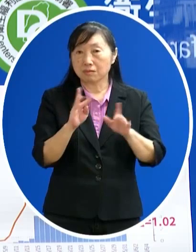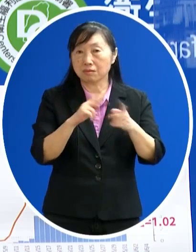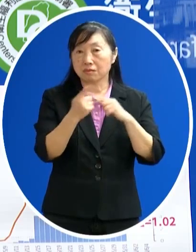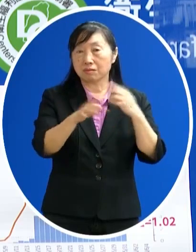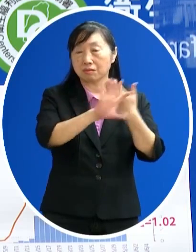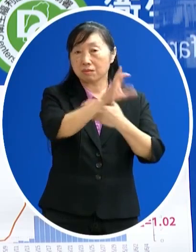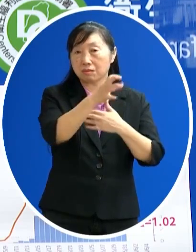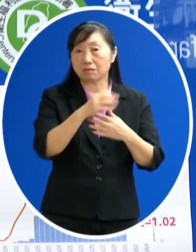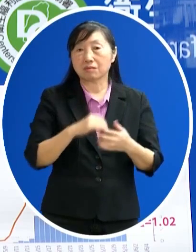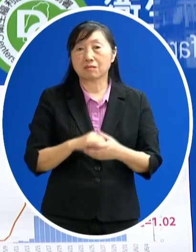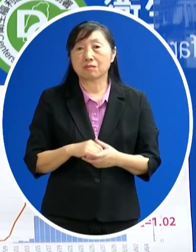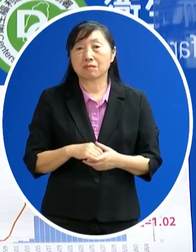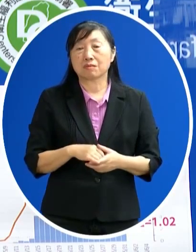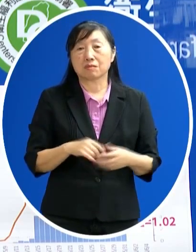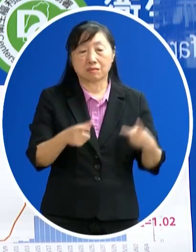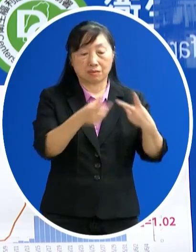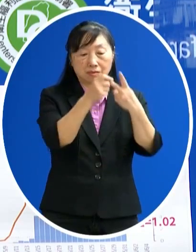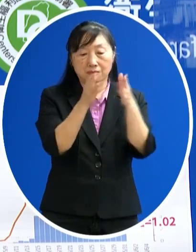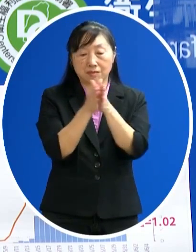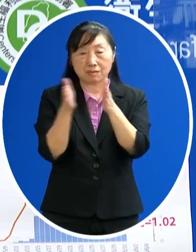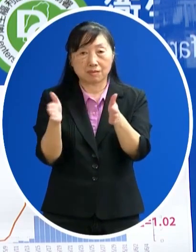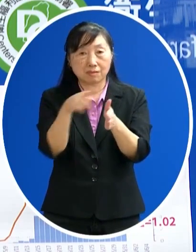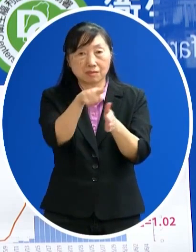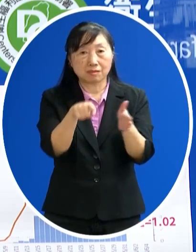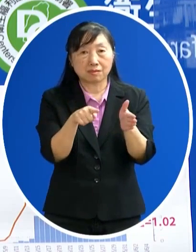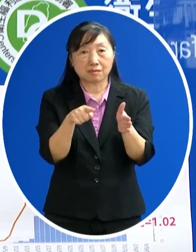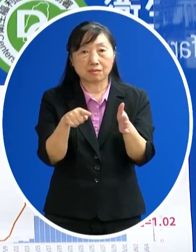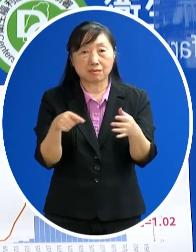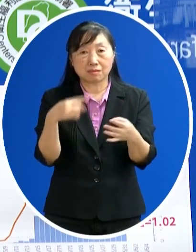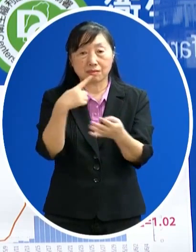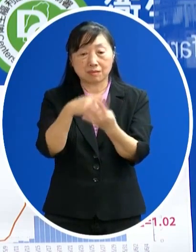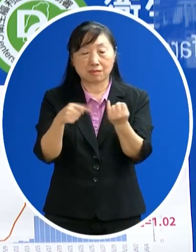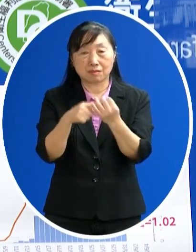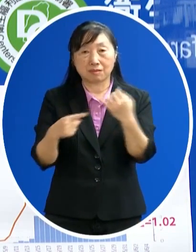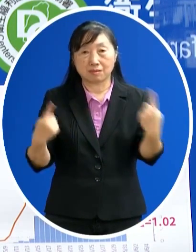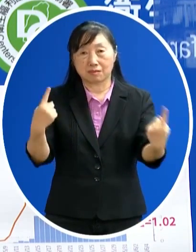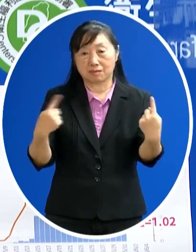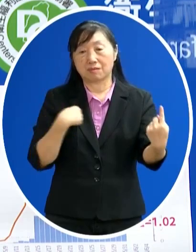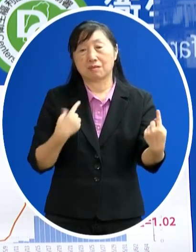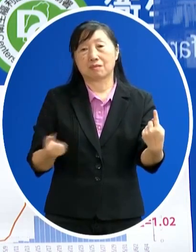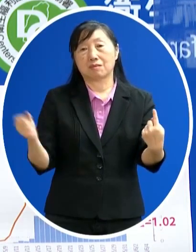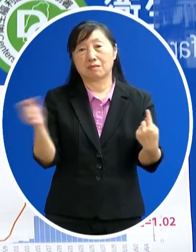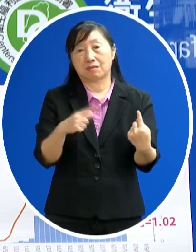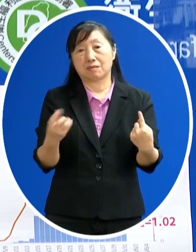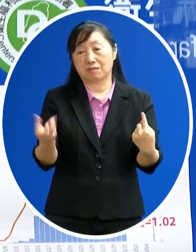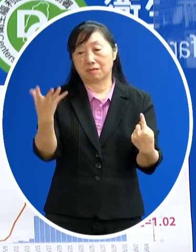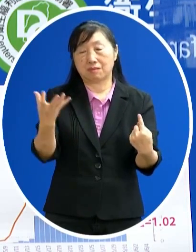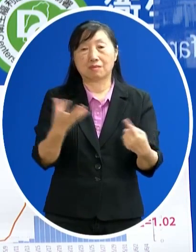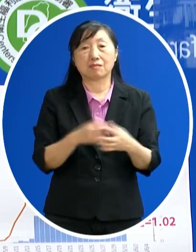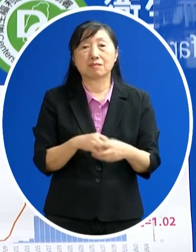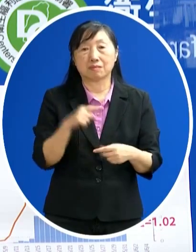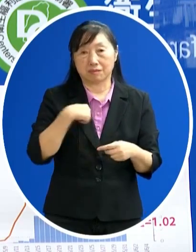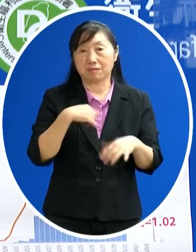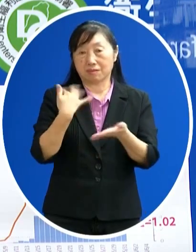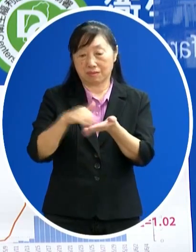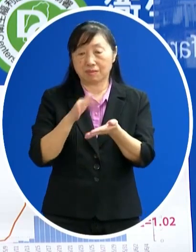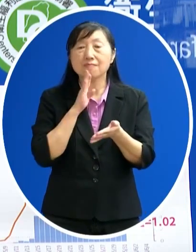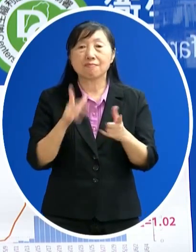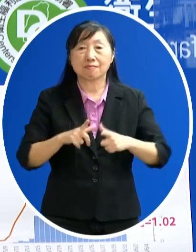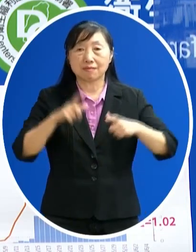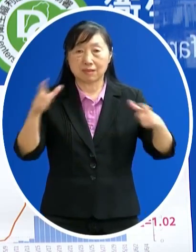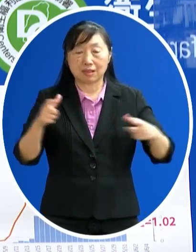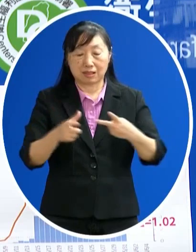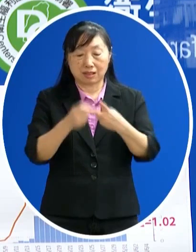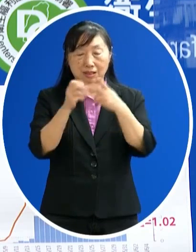外他们在做一二期的时候来的数目其实要大很多。我们这是一个扩大型的第